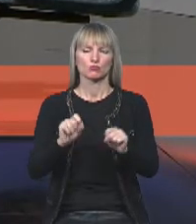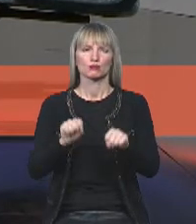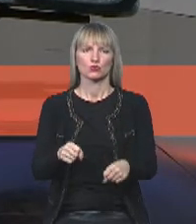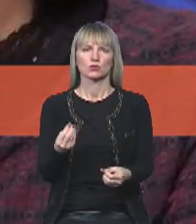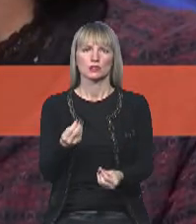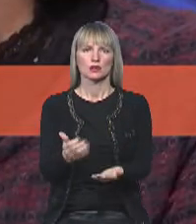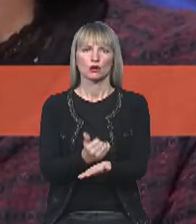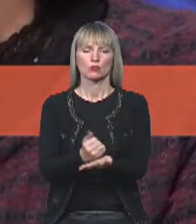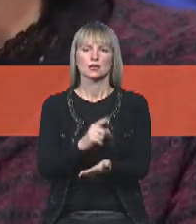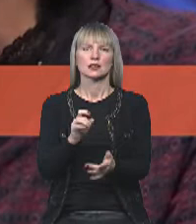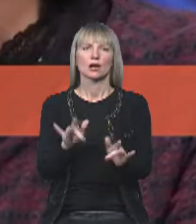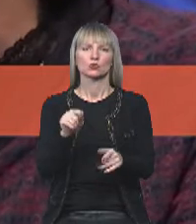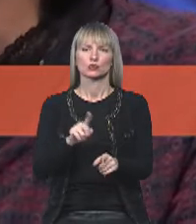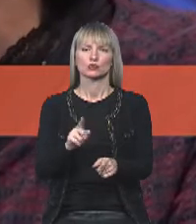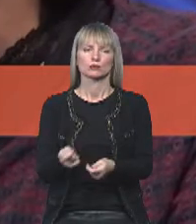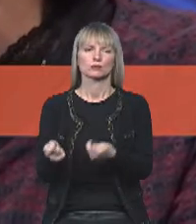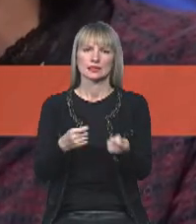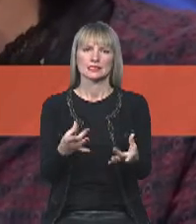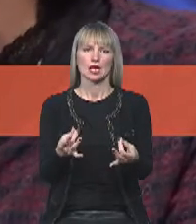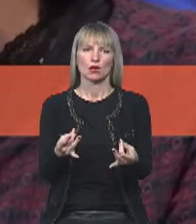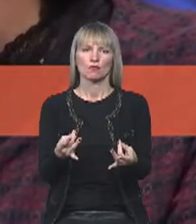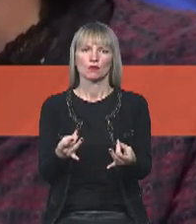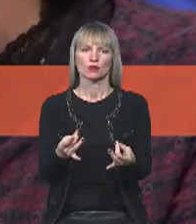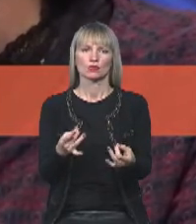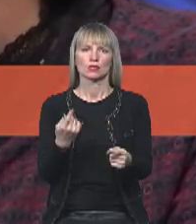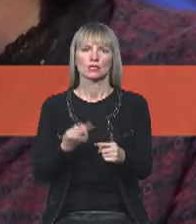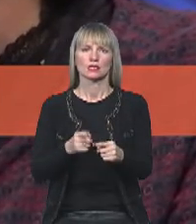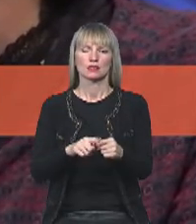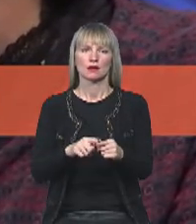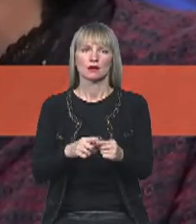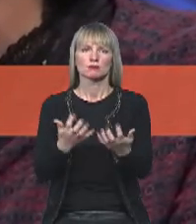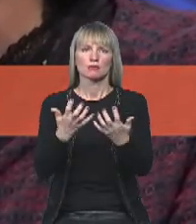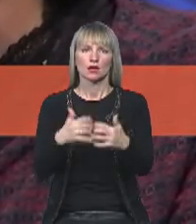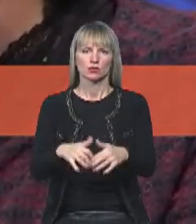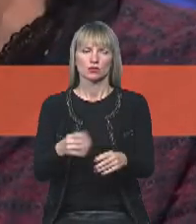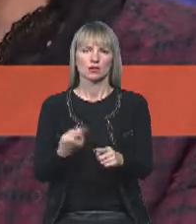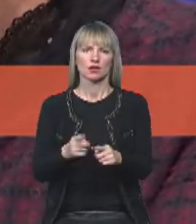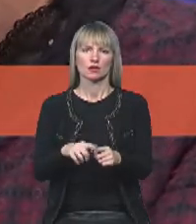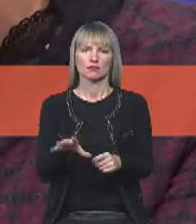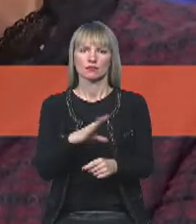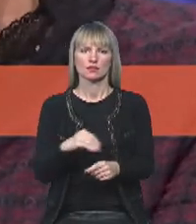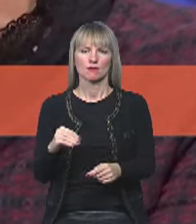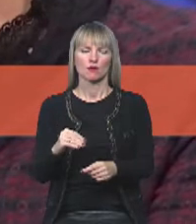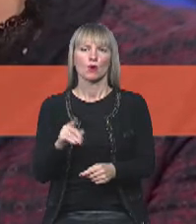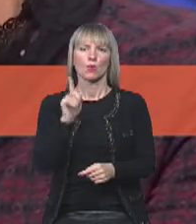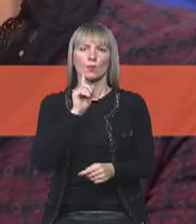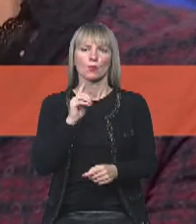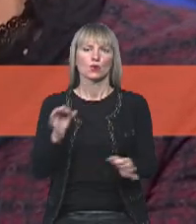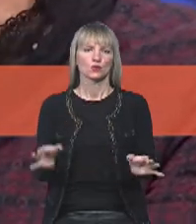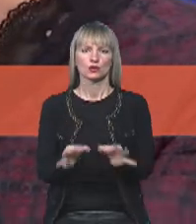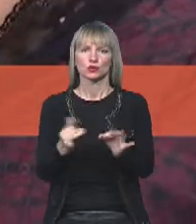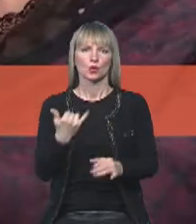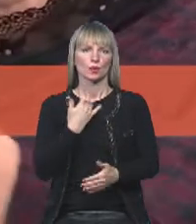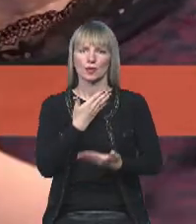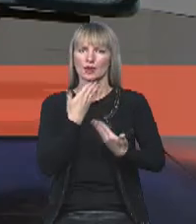заробляти за рахунок того, що поставляти сировину, ну, за рахунок оцієї логістики, оцих оцих речей. Але поки таких нічого прикладів ми